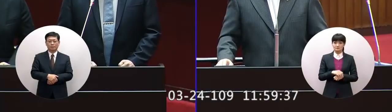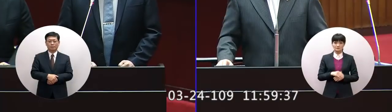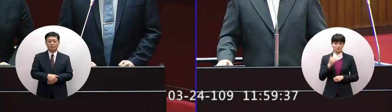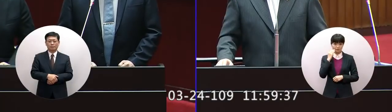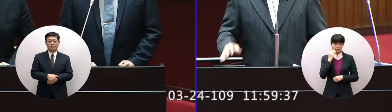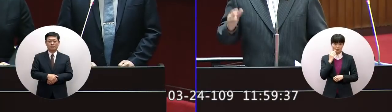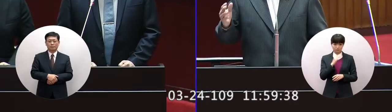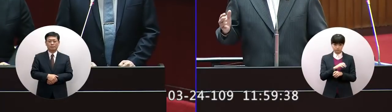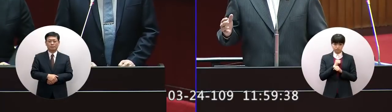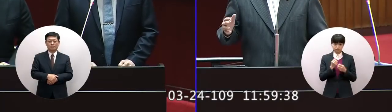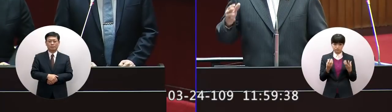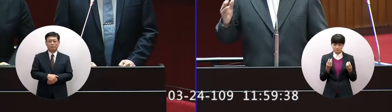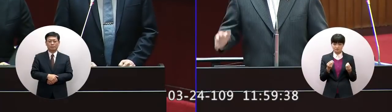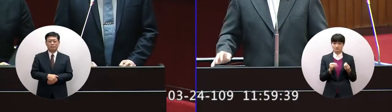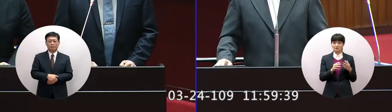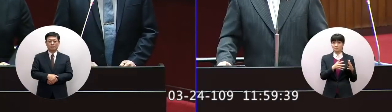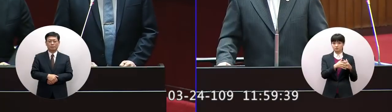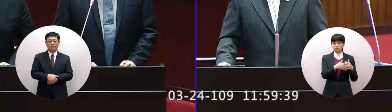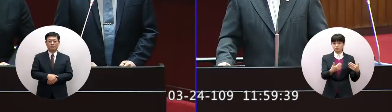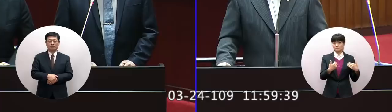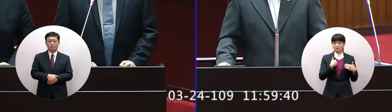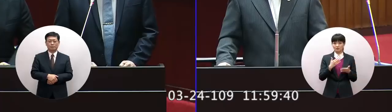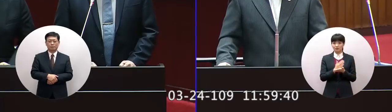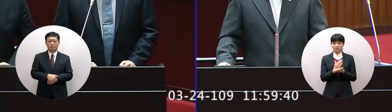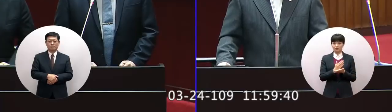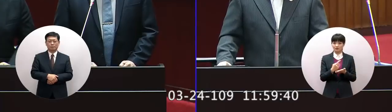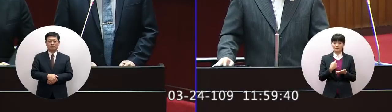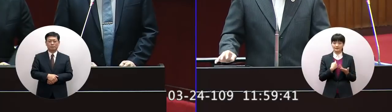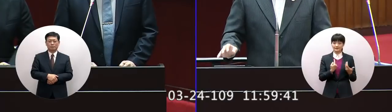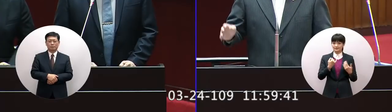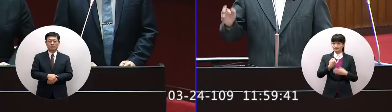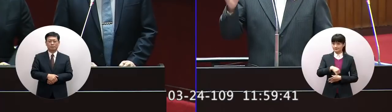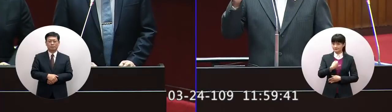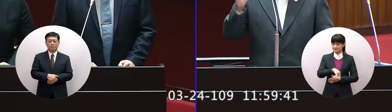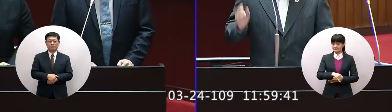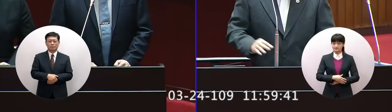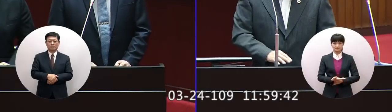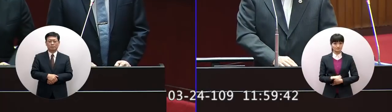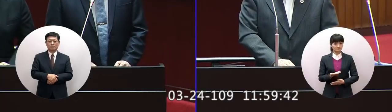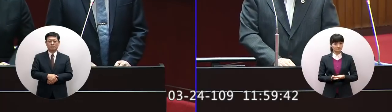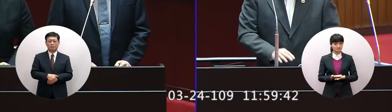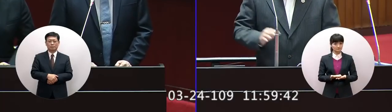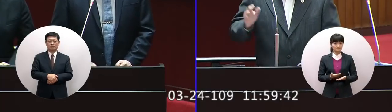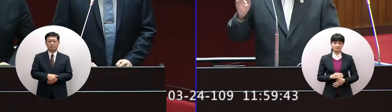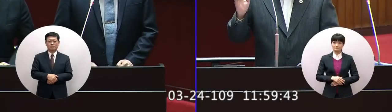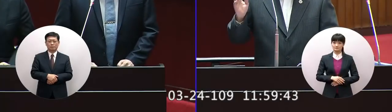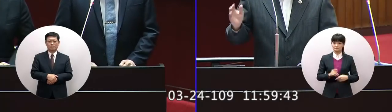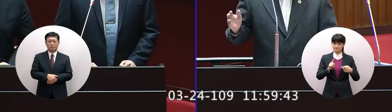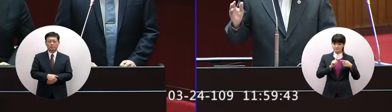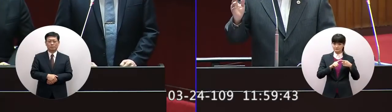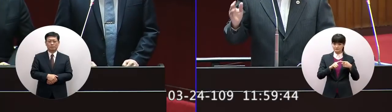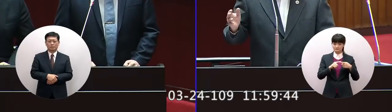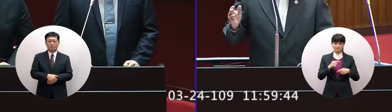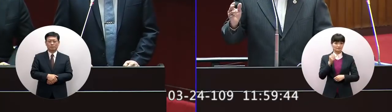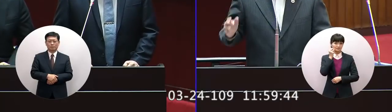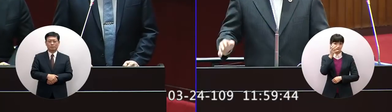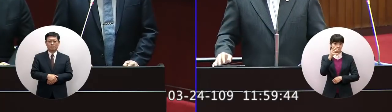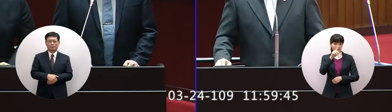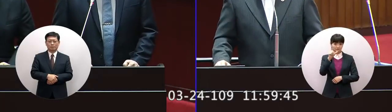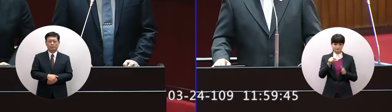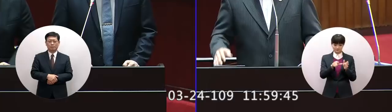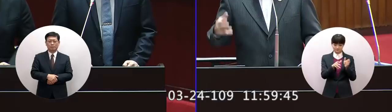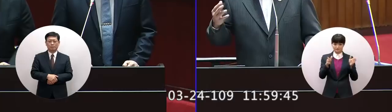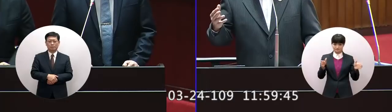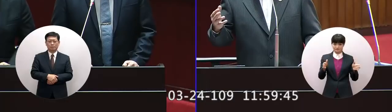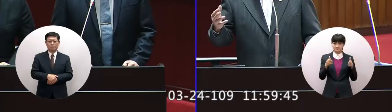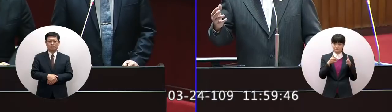所评估的虚有其表而不具备后备战力。第一个，我们要看到这4个月的军事替